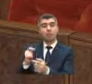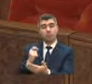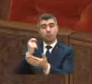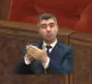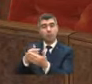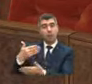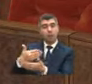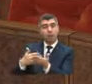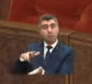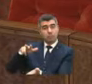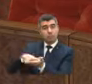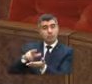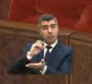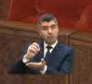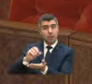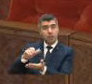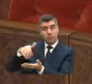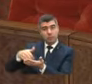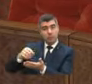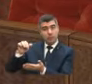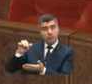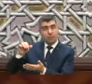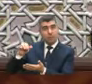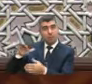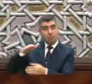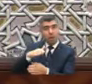في مجال طبيعي مثل ما قلتم ديال الساحل. شكرا سيد الوزير.